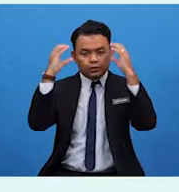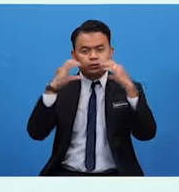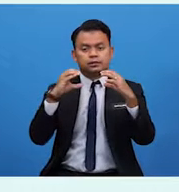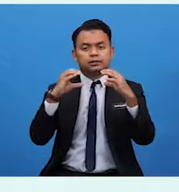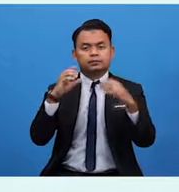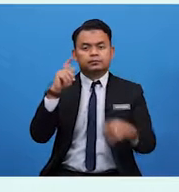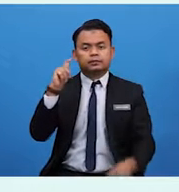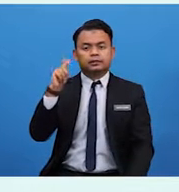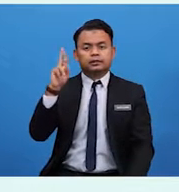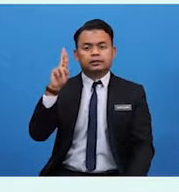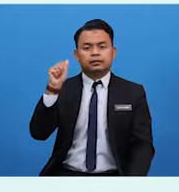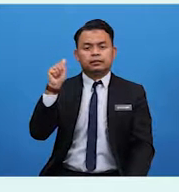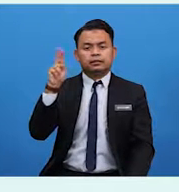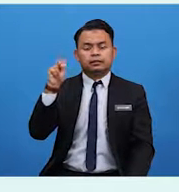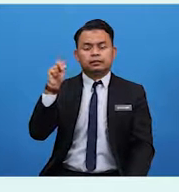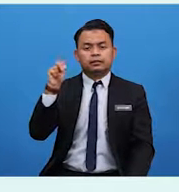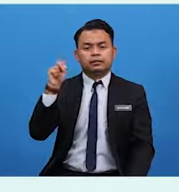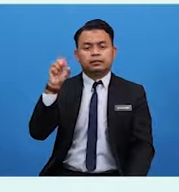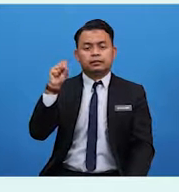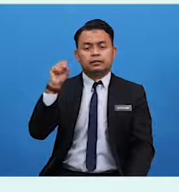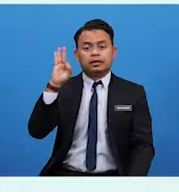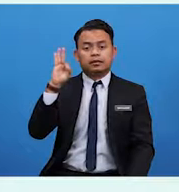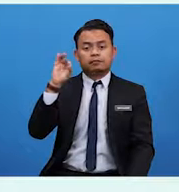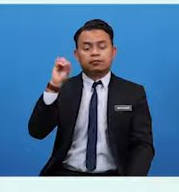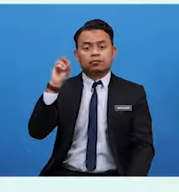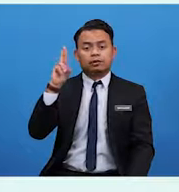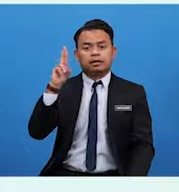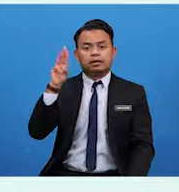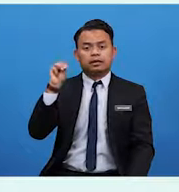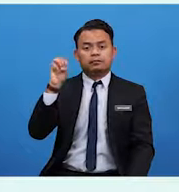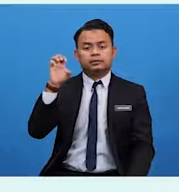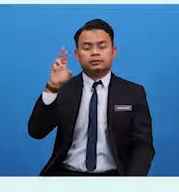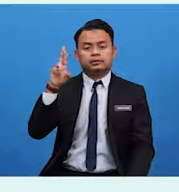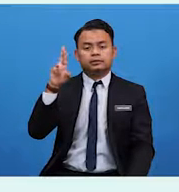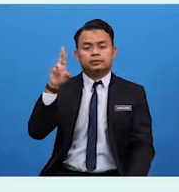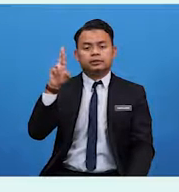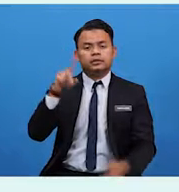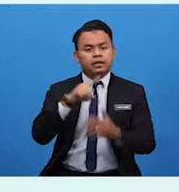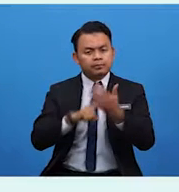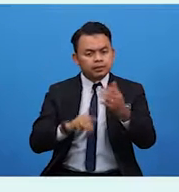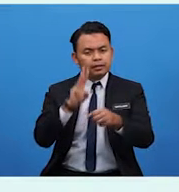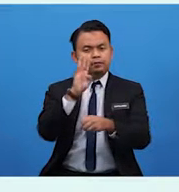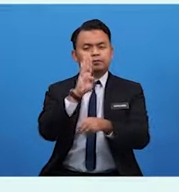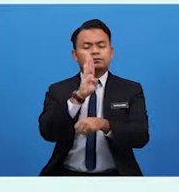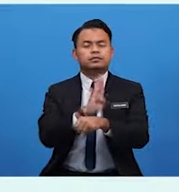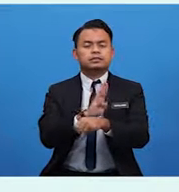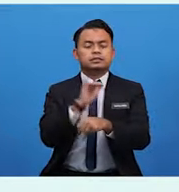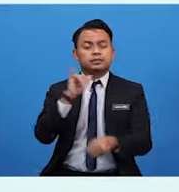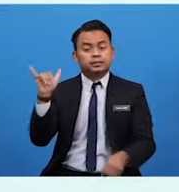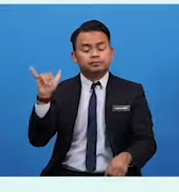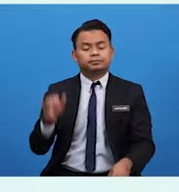Bolehkah anda nyatakan apakah fungsi transformer di dalam proses penjanaan tenaga